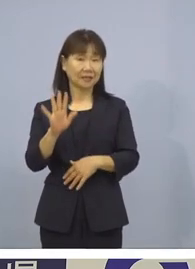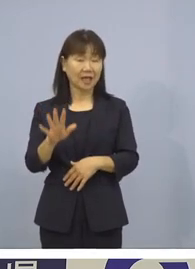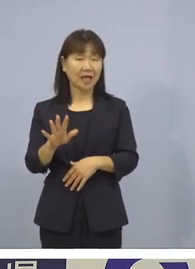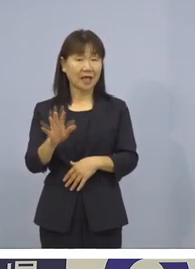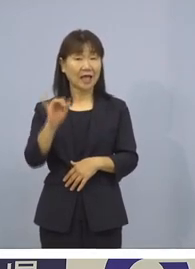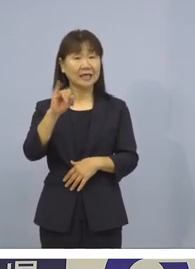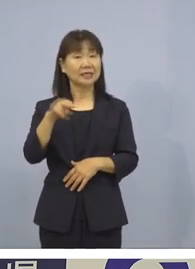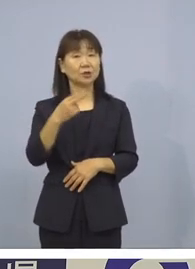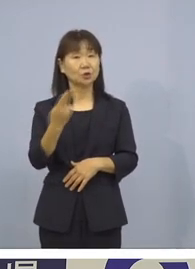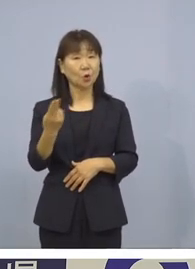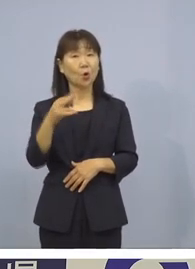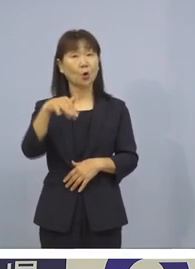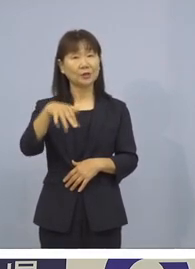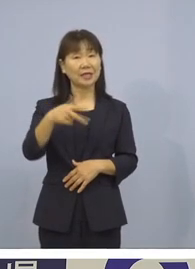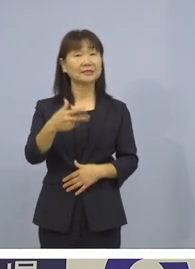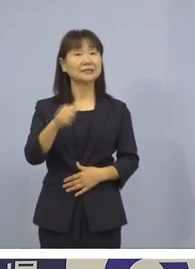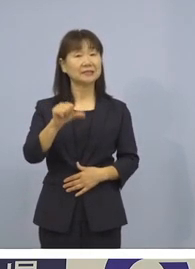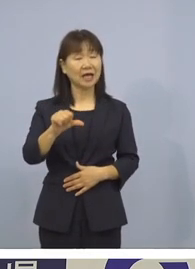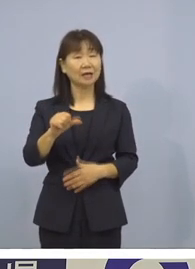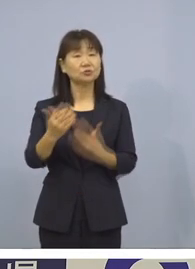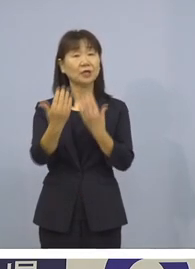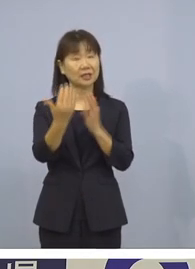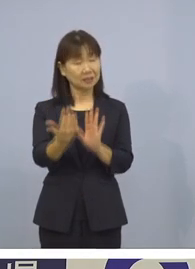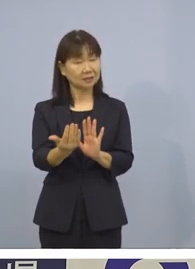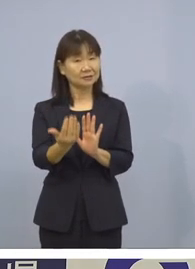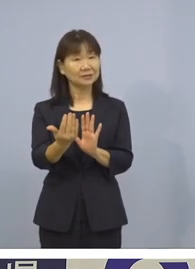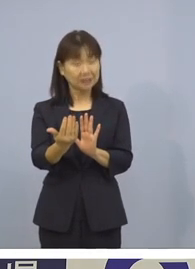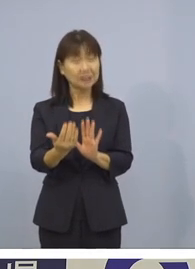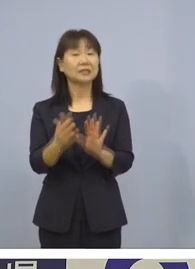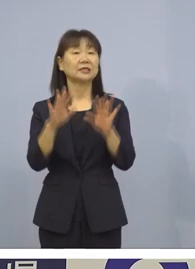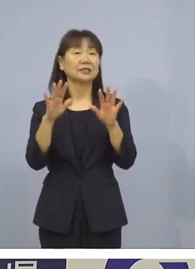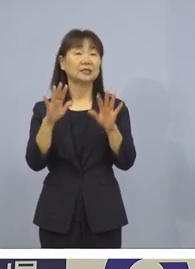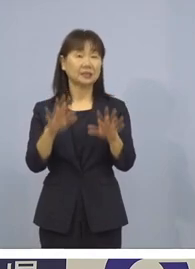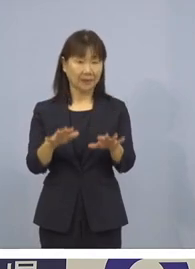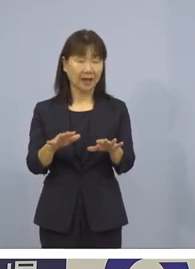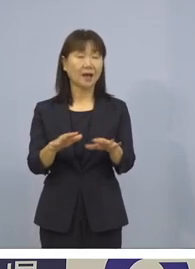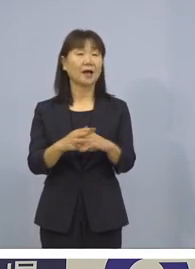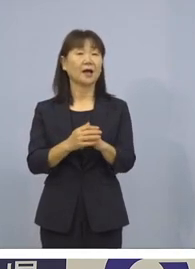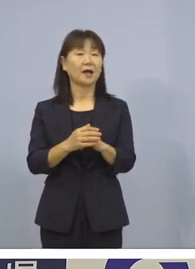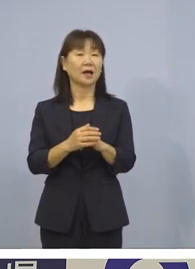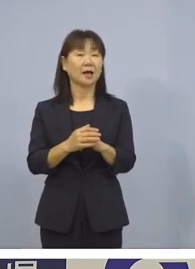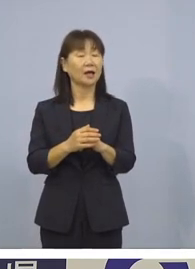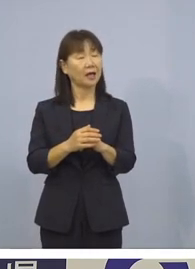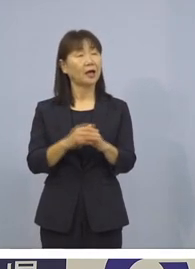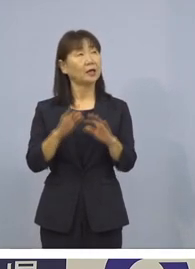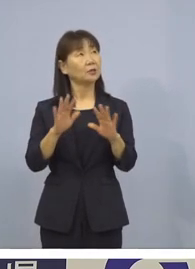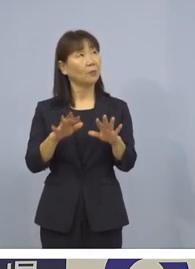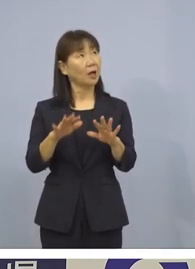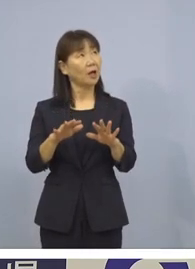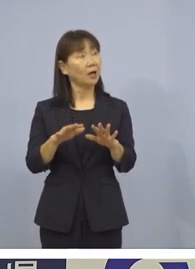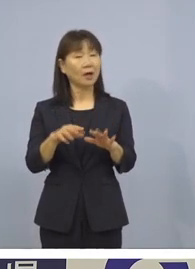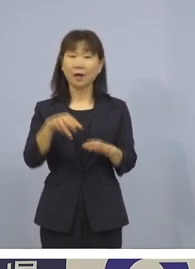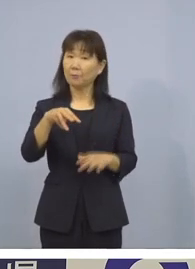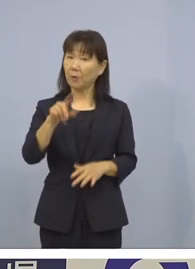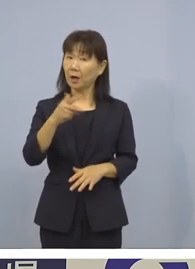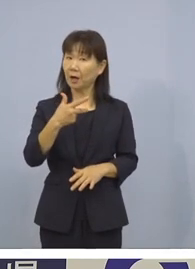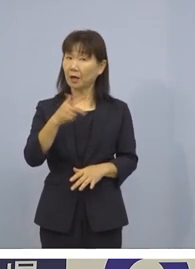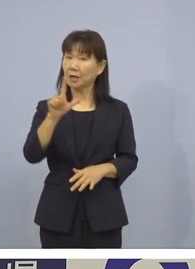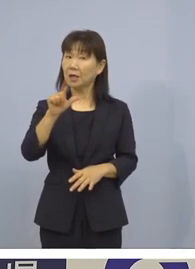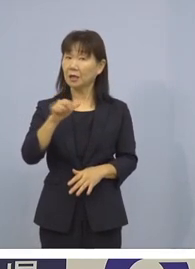ですね、まあ、インドネシアも今2億7千万の人口ですから、まあ、マレーシアはどうだろう、今3、4000万だろうかな、今